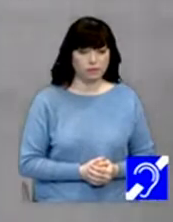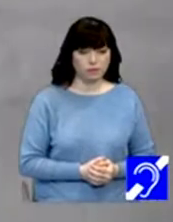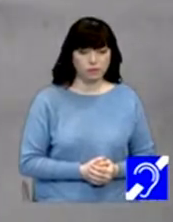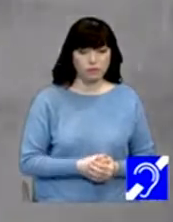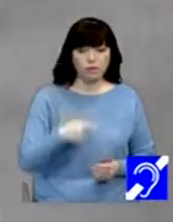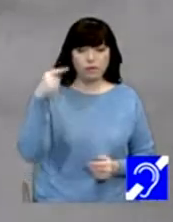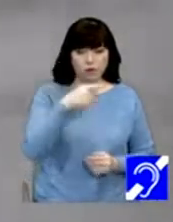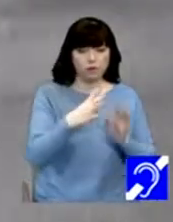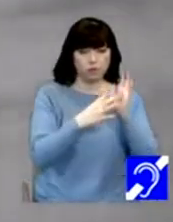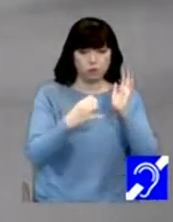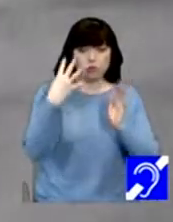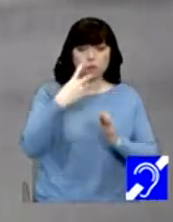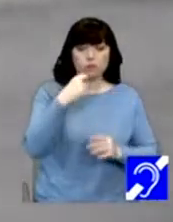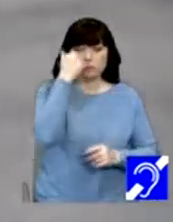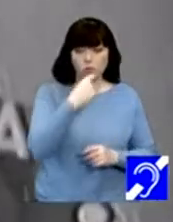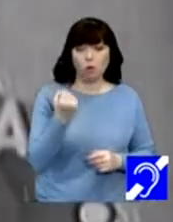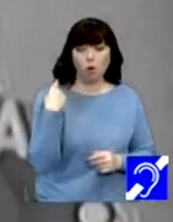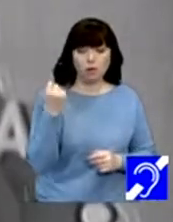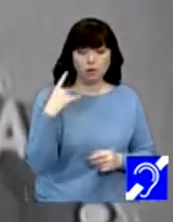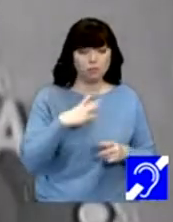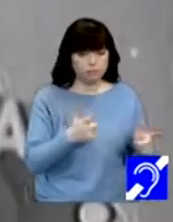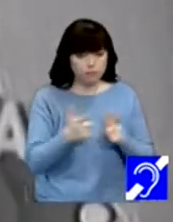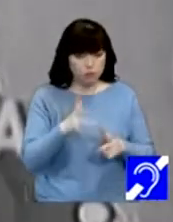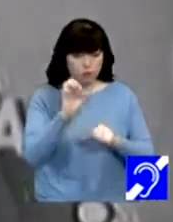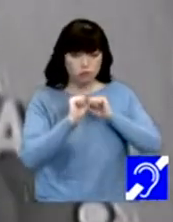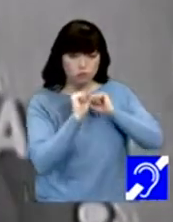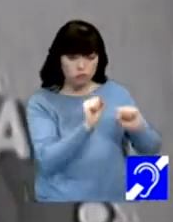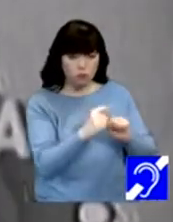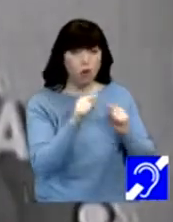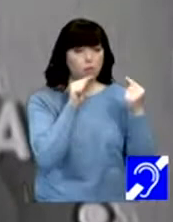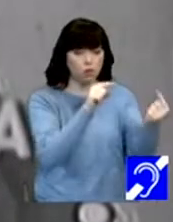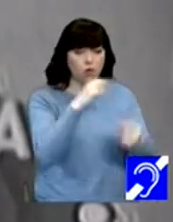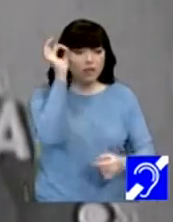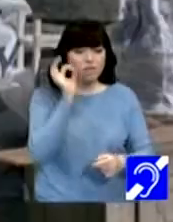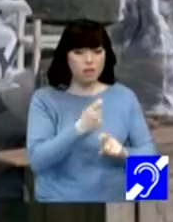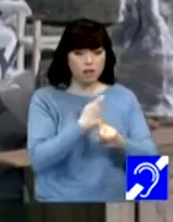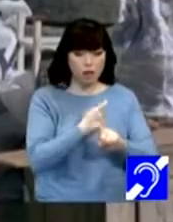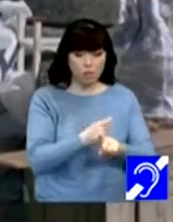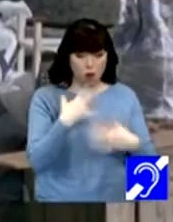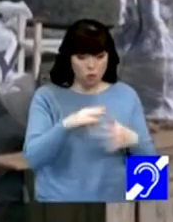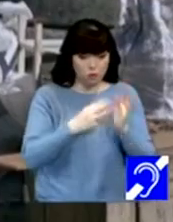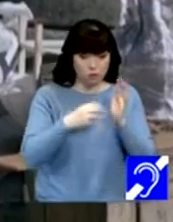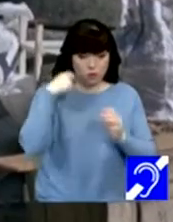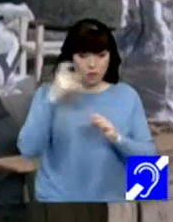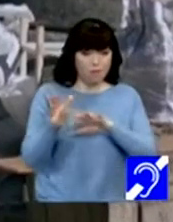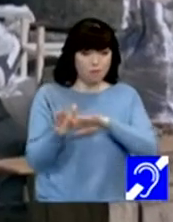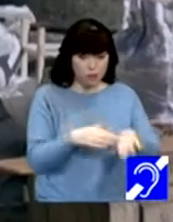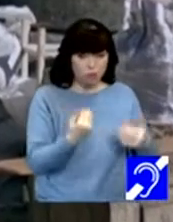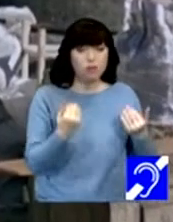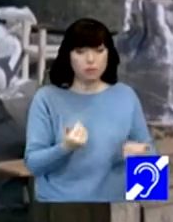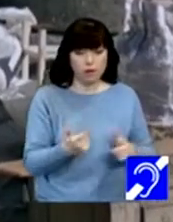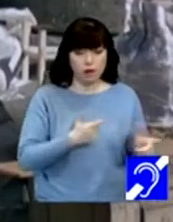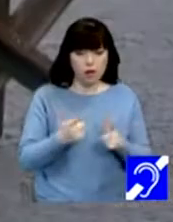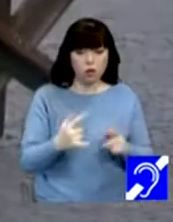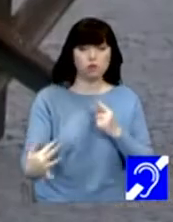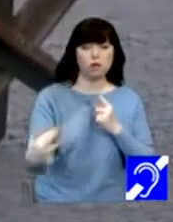În 1941, Odessa se pregătea să se apere de atacurile germane, iar după mai bine de 80 de ani, localnicii se pregătesc